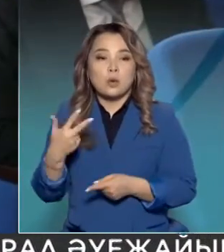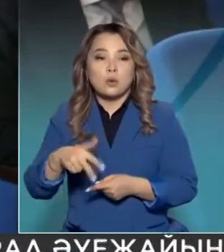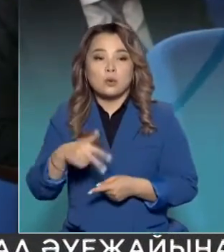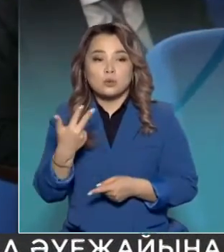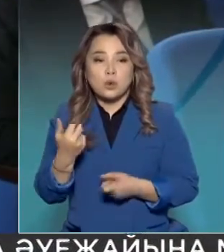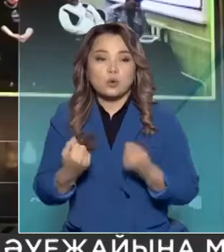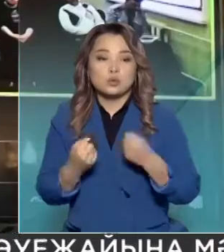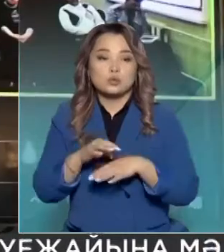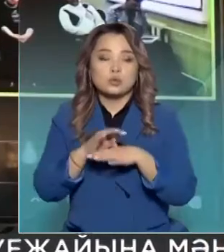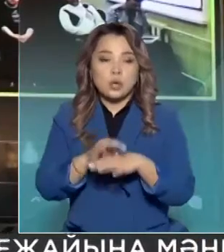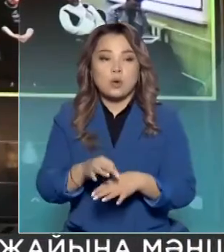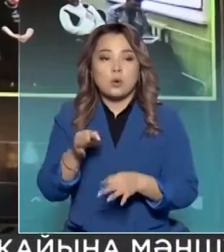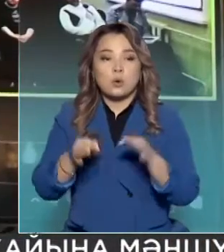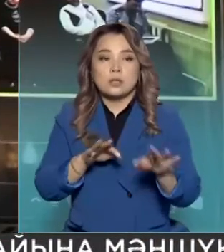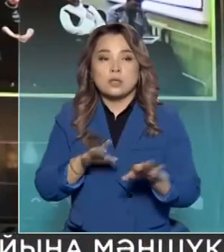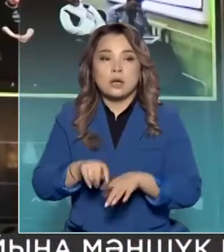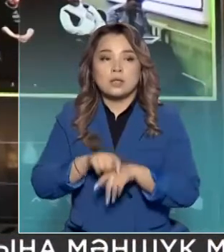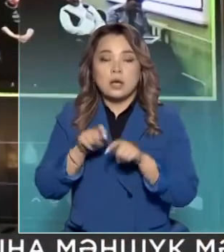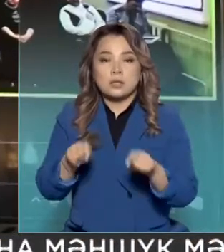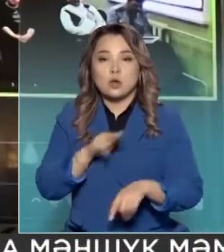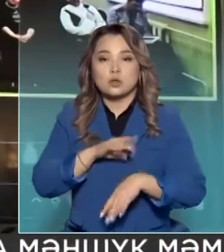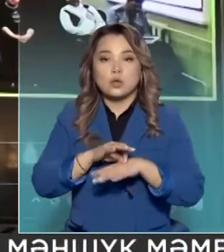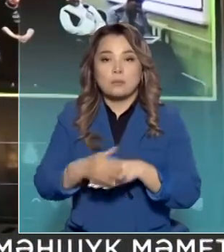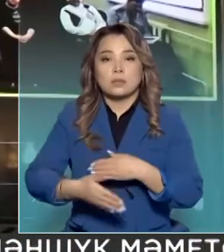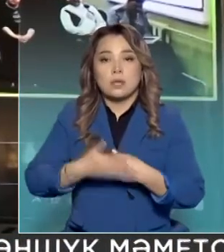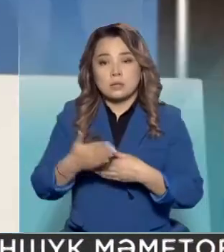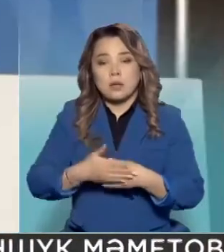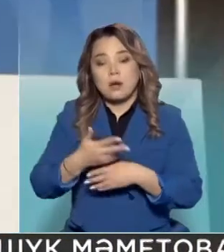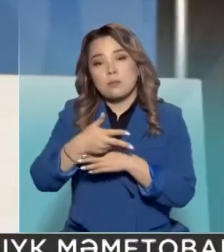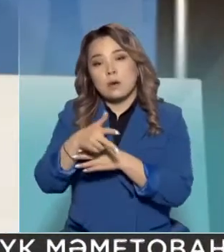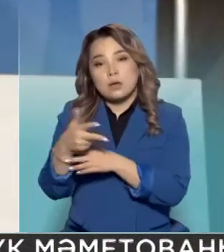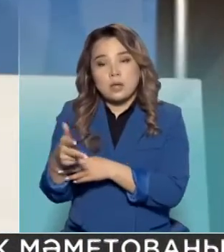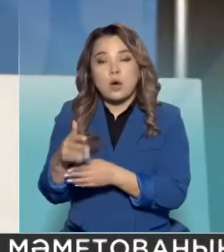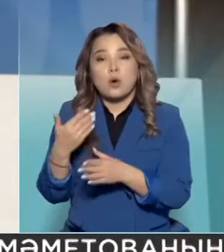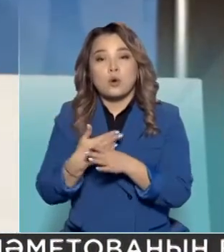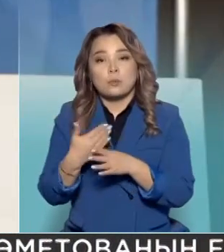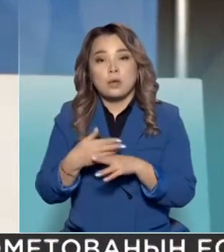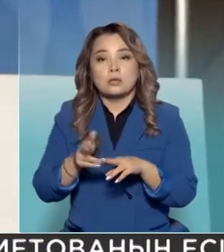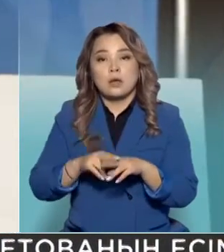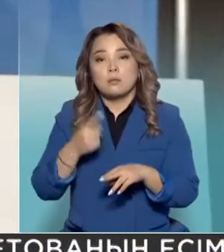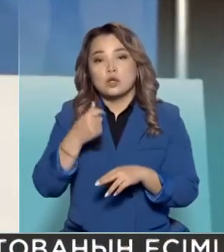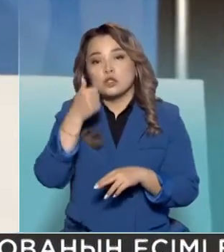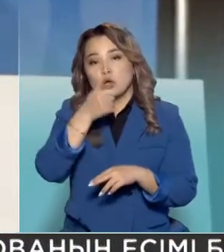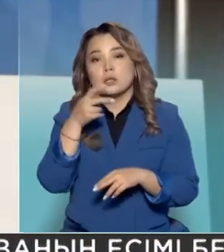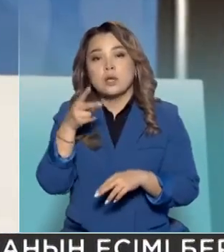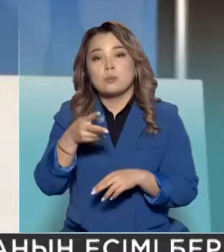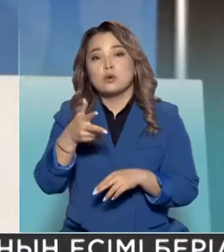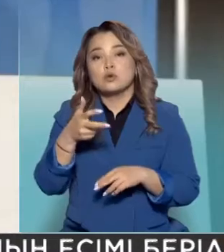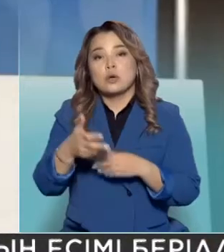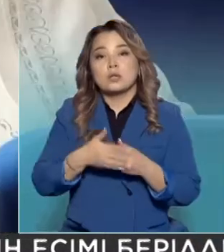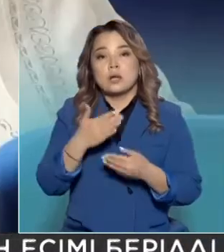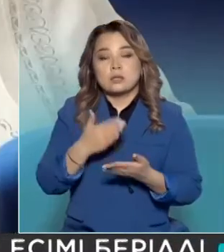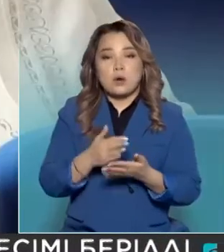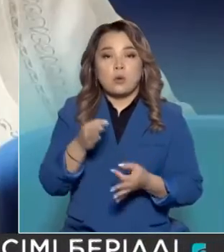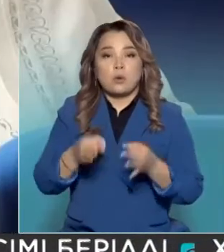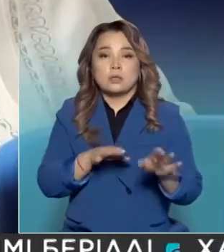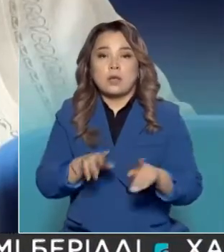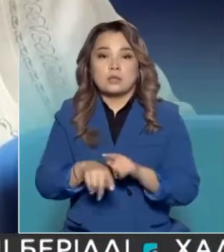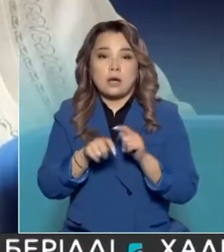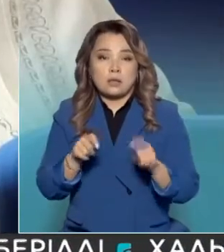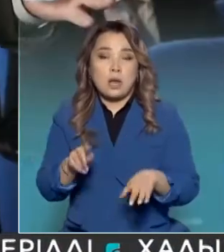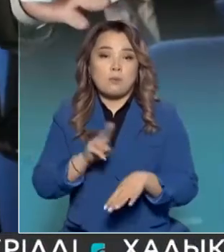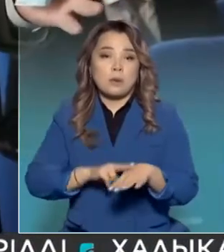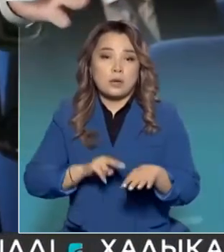33 жүргізуші қылмыстық жауапкершілікке тартылды. Ал бейне бақылау көмегімен бір жылда 2300-ден аса қылмыс ашылған.